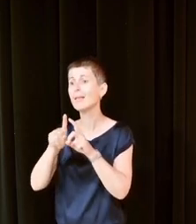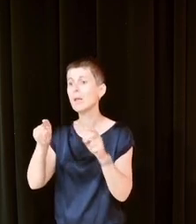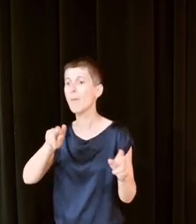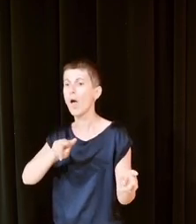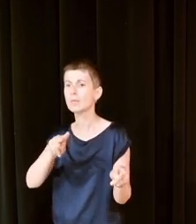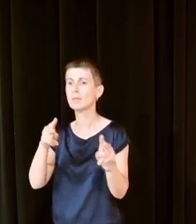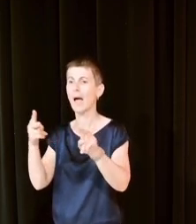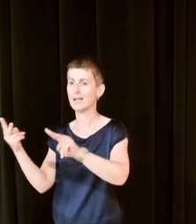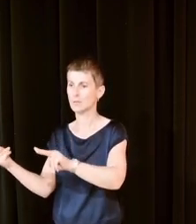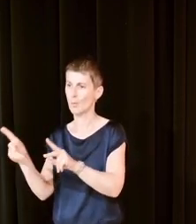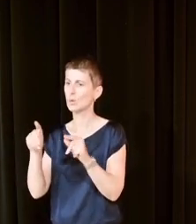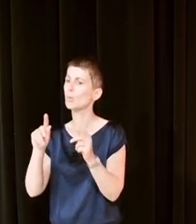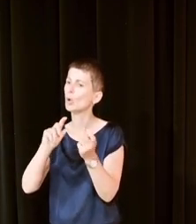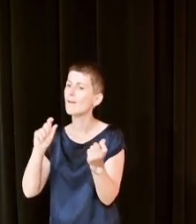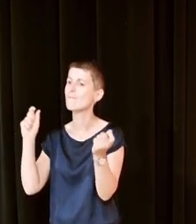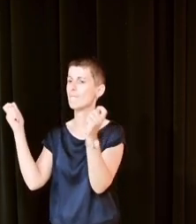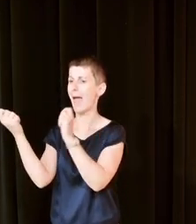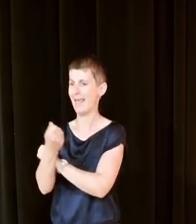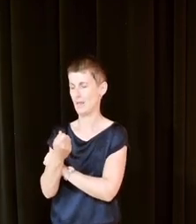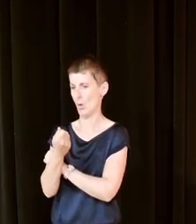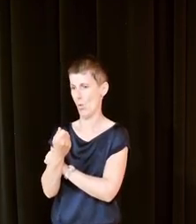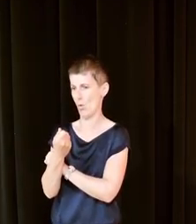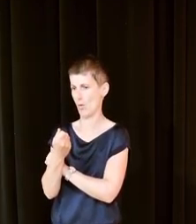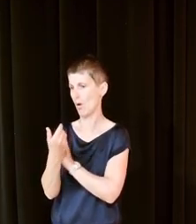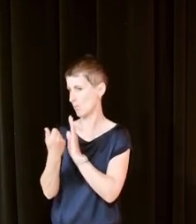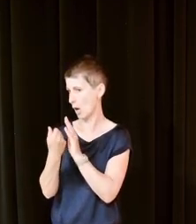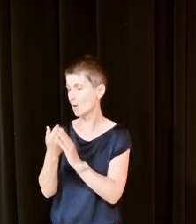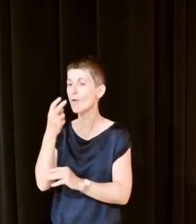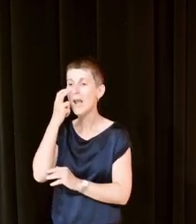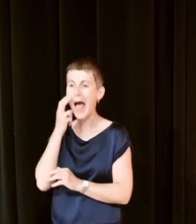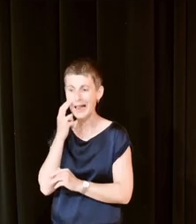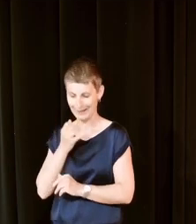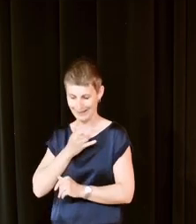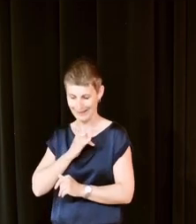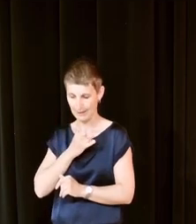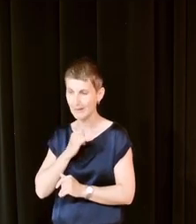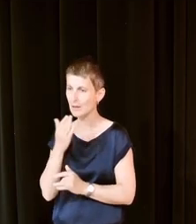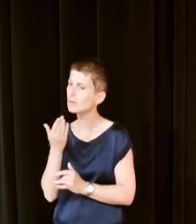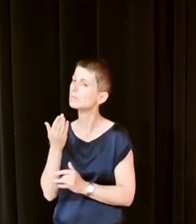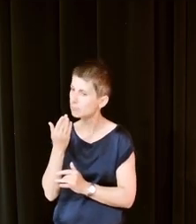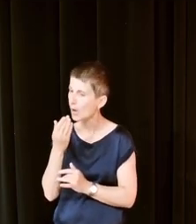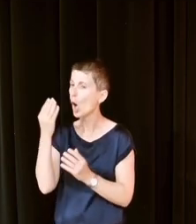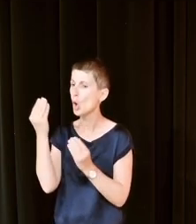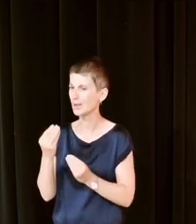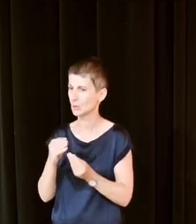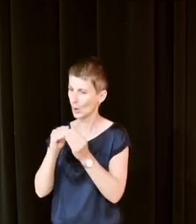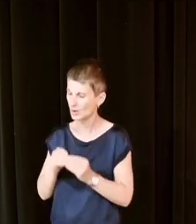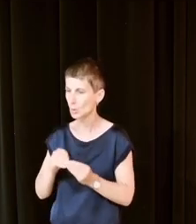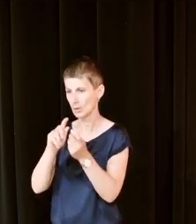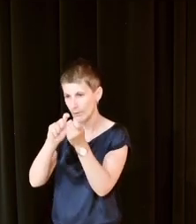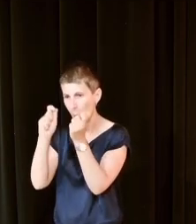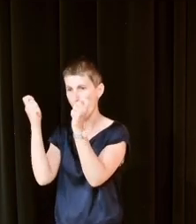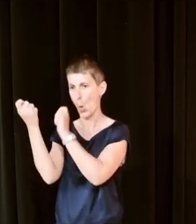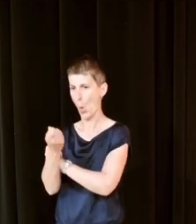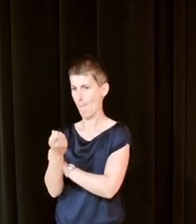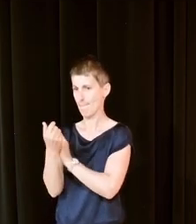also Veränderung von etwas, der früheren Identität auf positive und konstruktive Weise. Das heißt, auch da vorhin